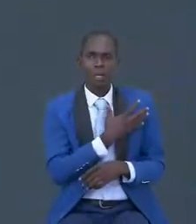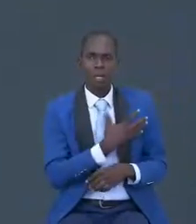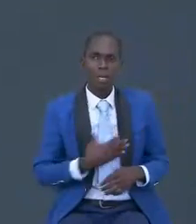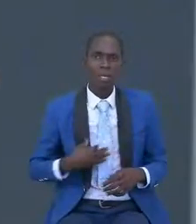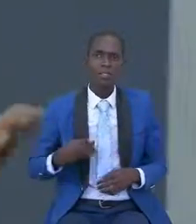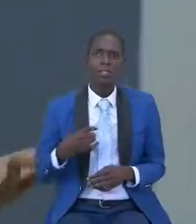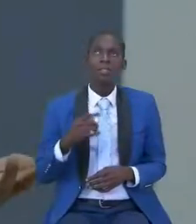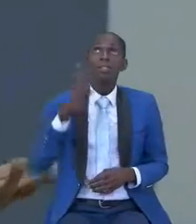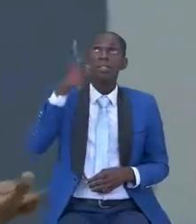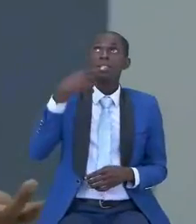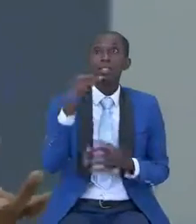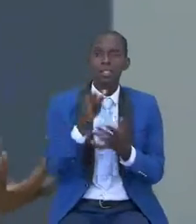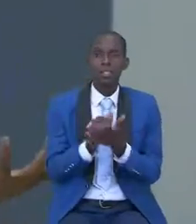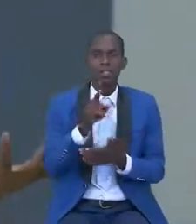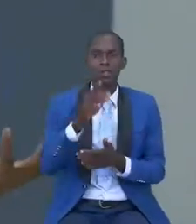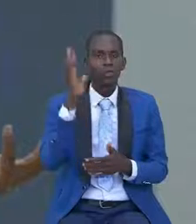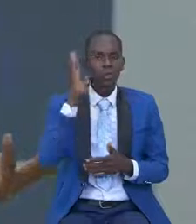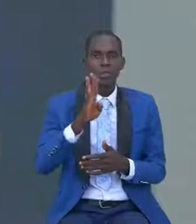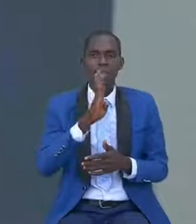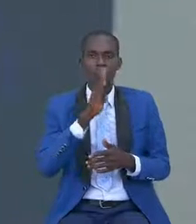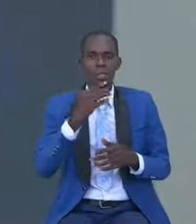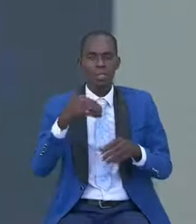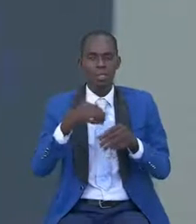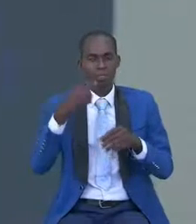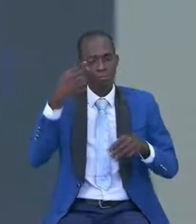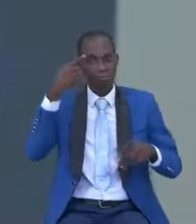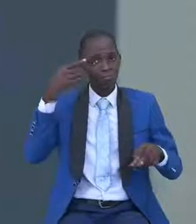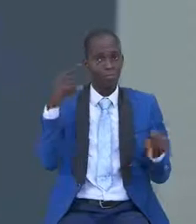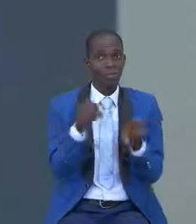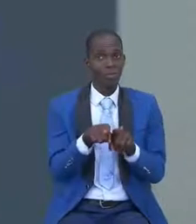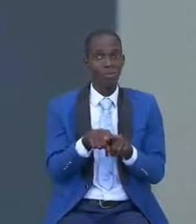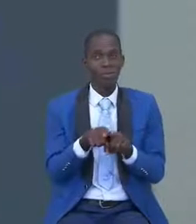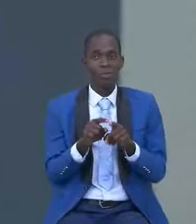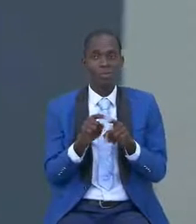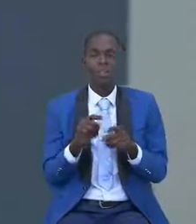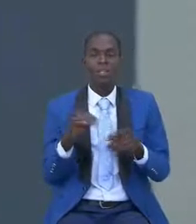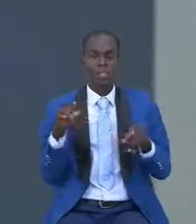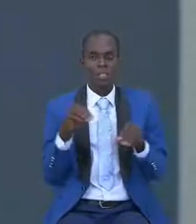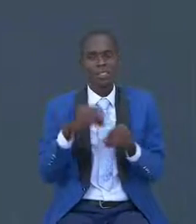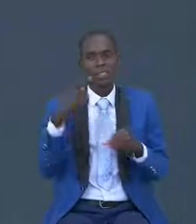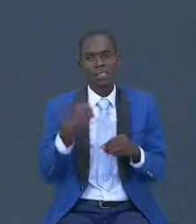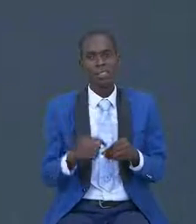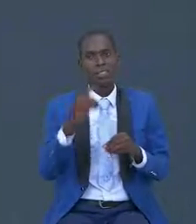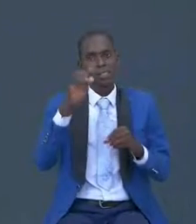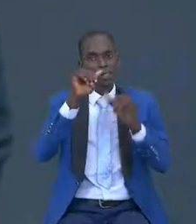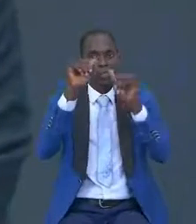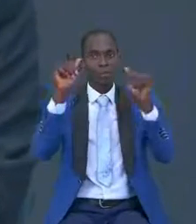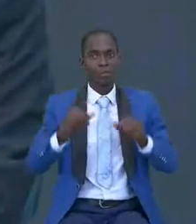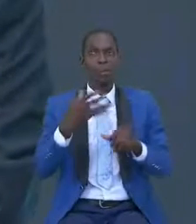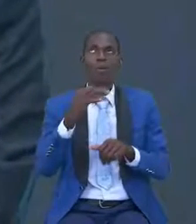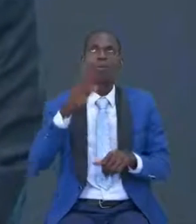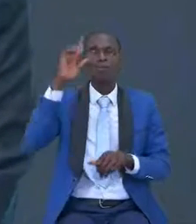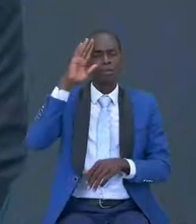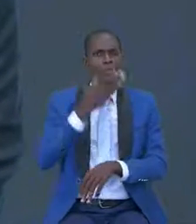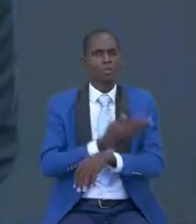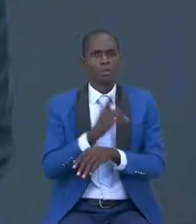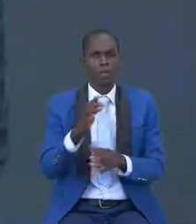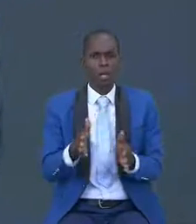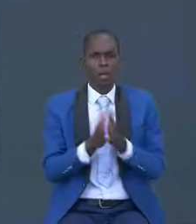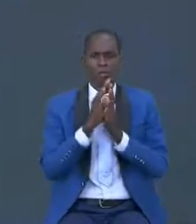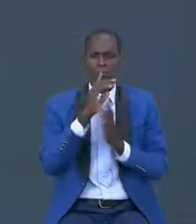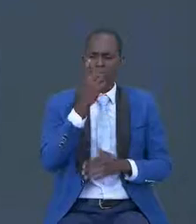Et vous serez conforme à l'image de son fils. Vous vous demandez, moi,